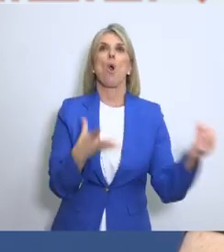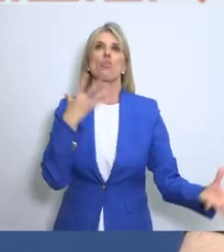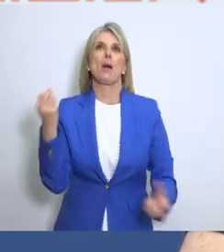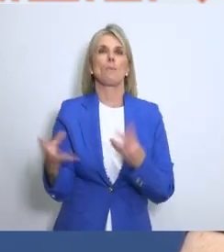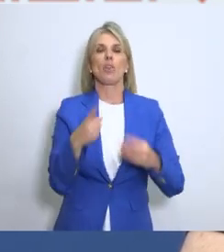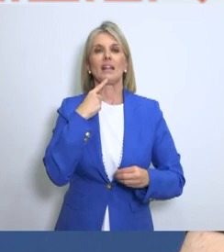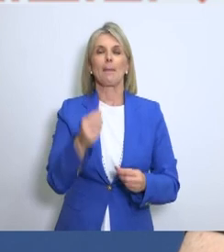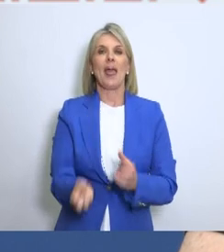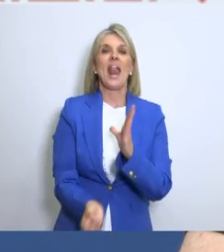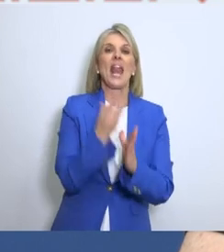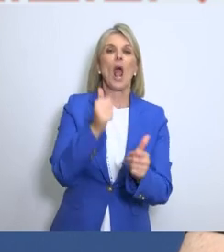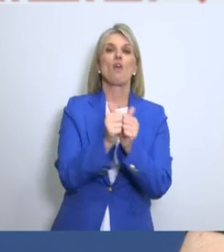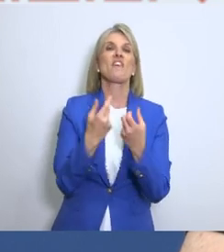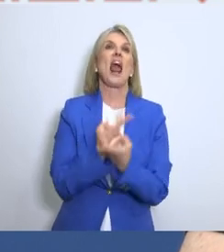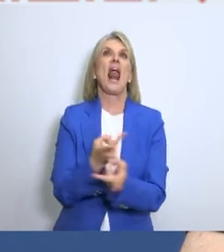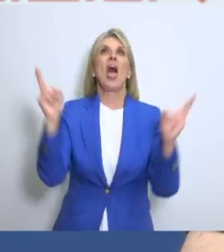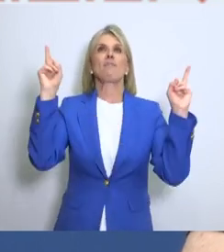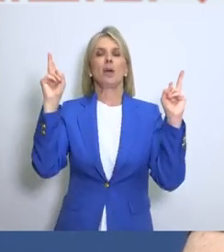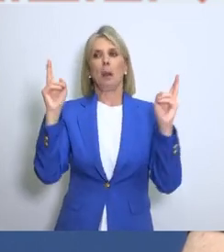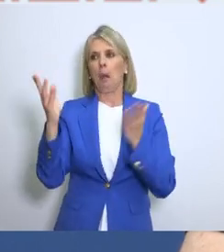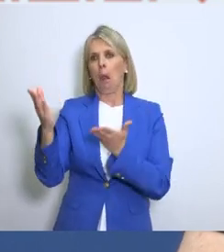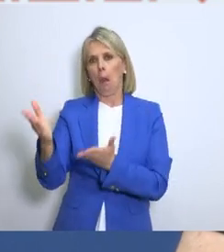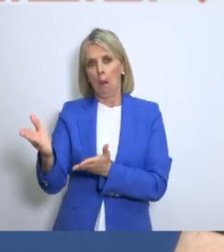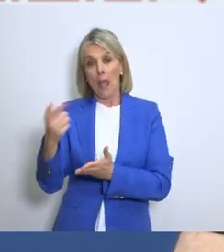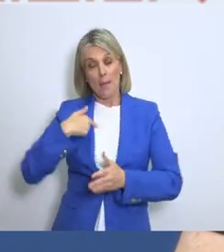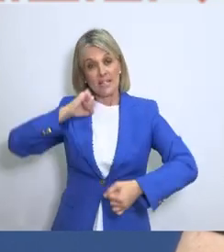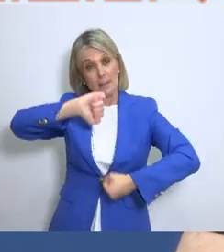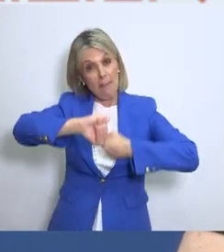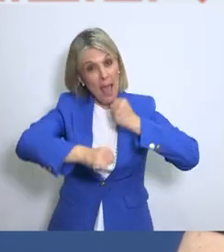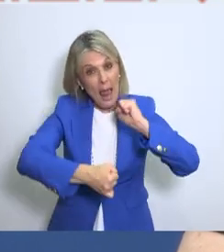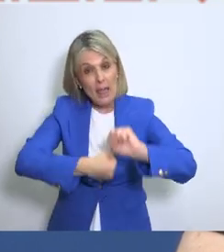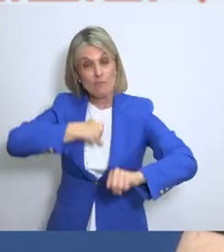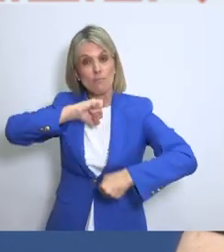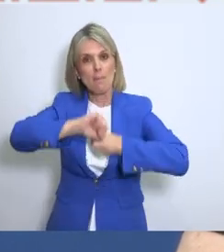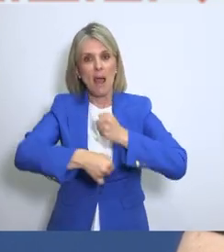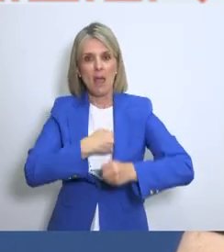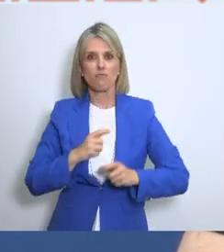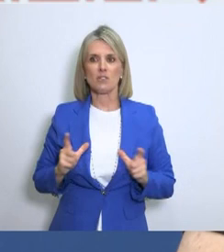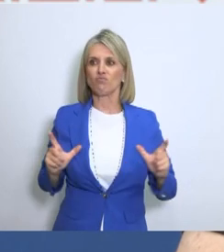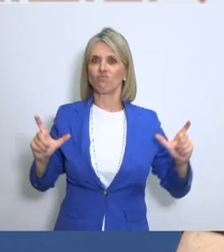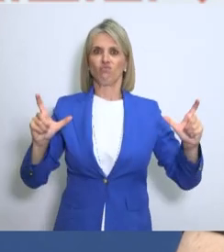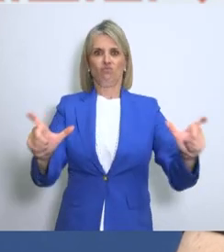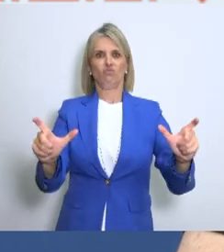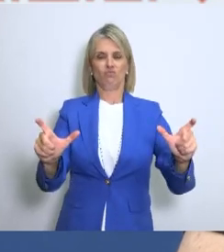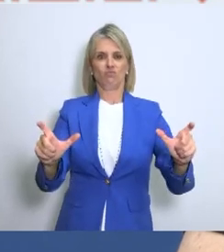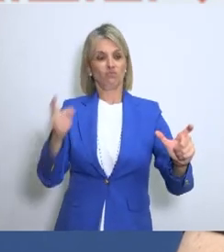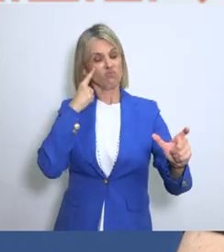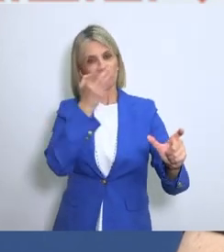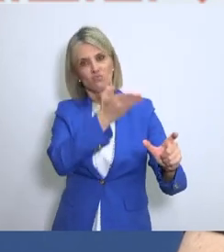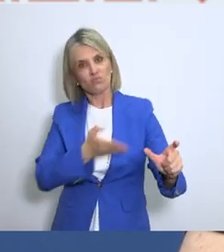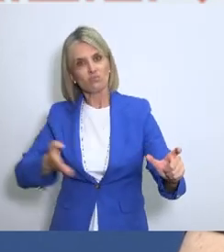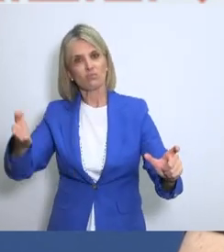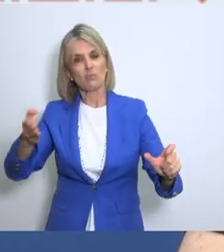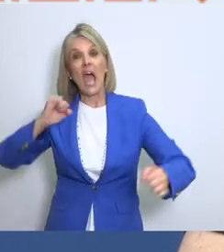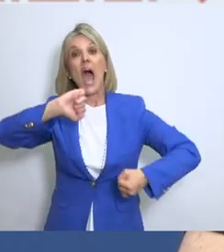δικαιωματισμού. Αλλά παλεύουμε ως ΟΚΔΕ για να ορθώσουμε ένα αντίπαλο δέος με οδηγό την